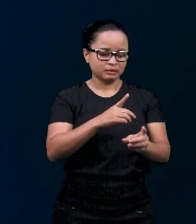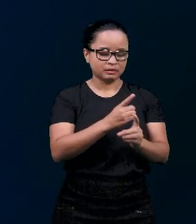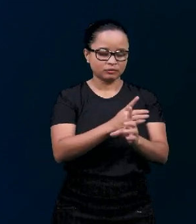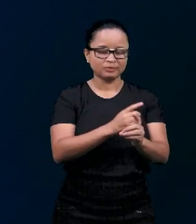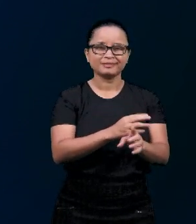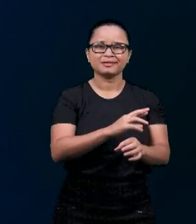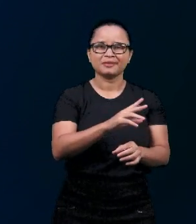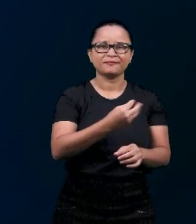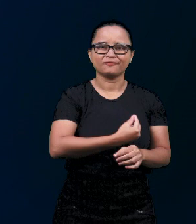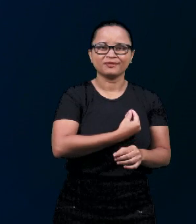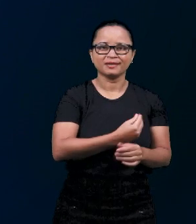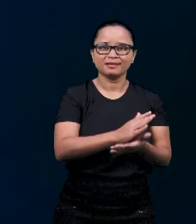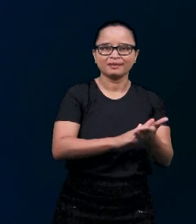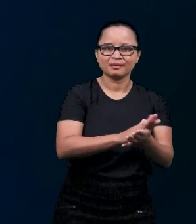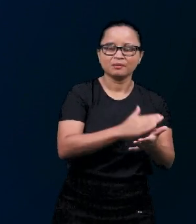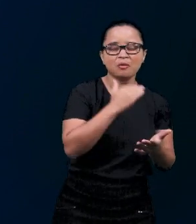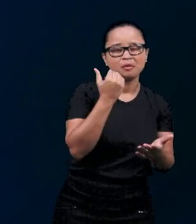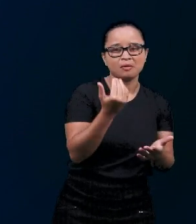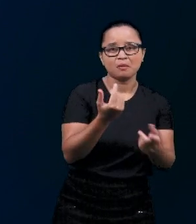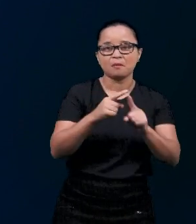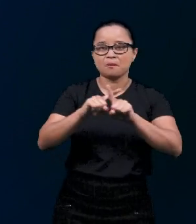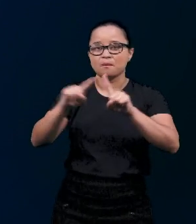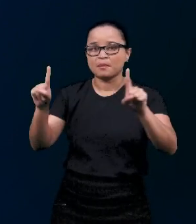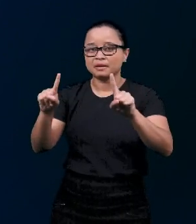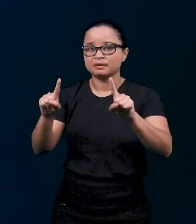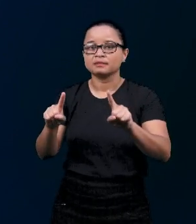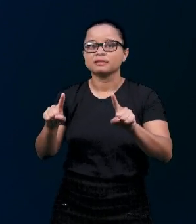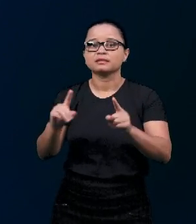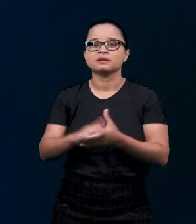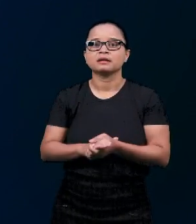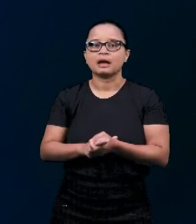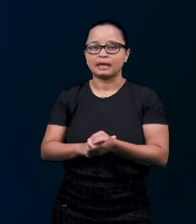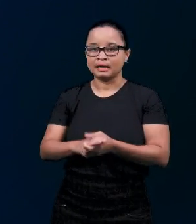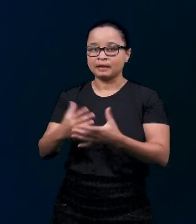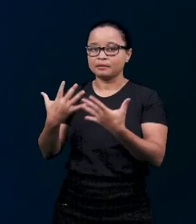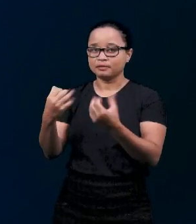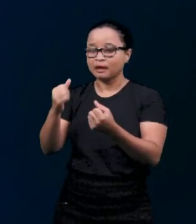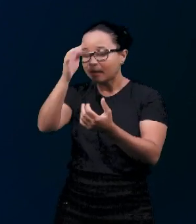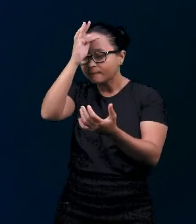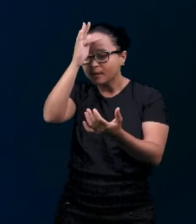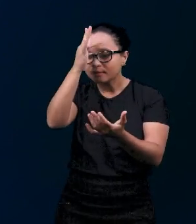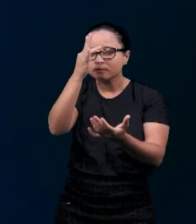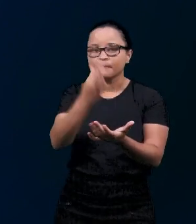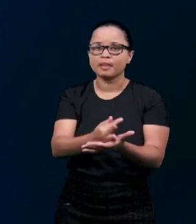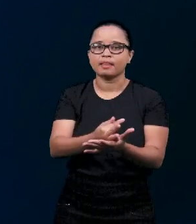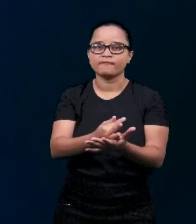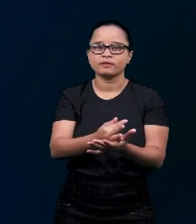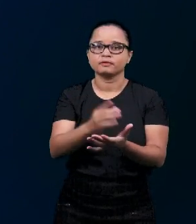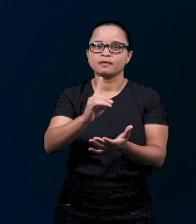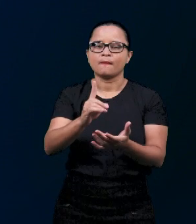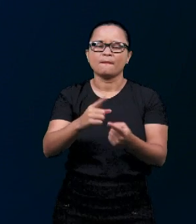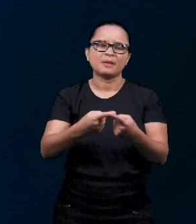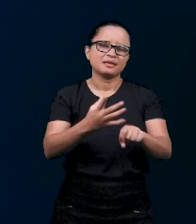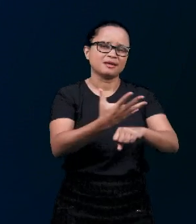conversion, en ce moment, c'était la conversion, c'était pas la conversion par la foi, mais la conversion par la connaissance